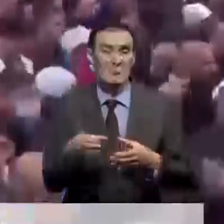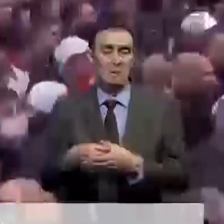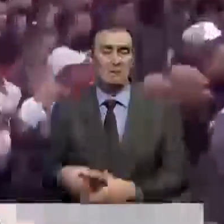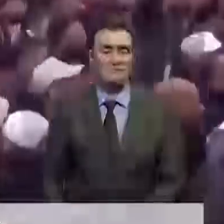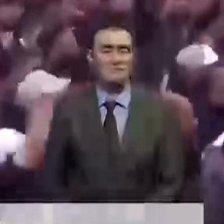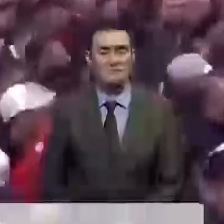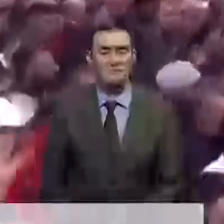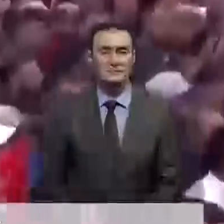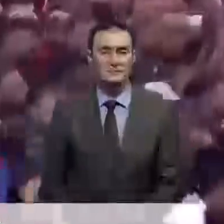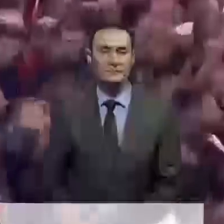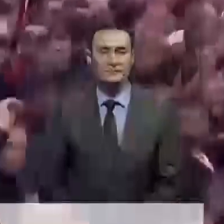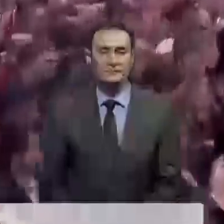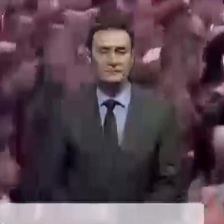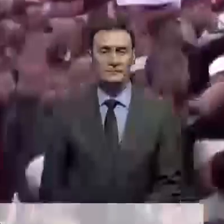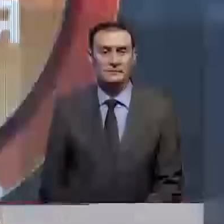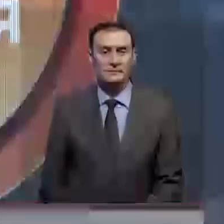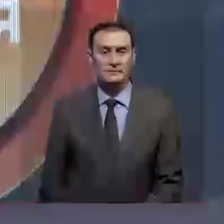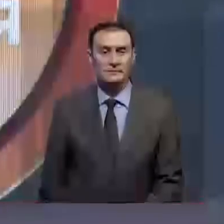застройщиков.